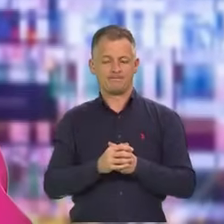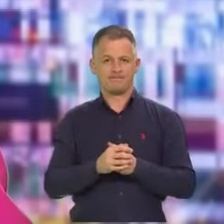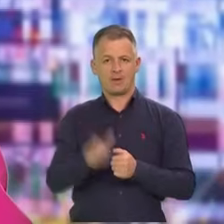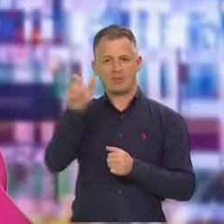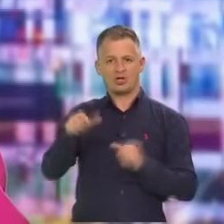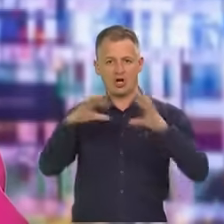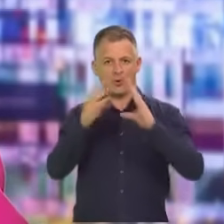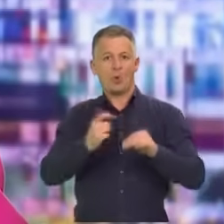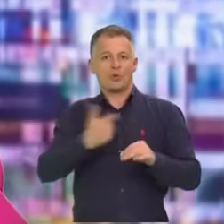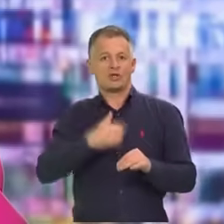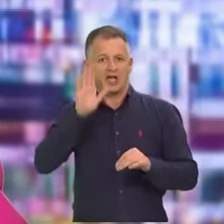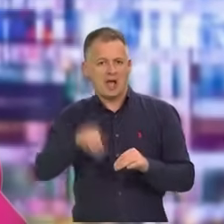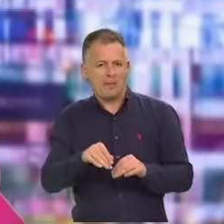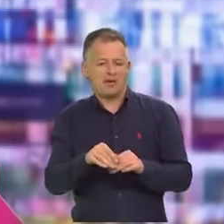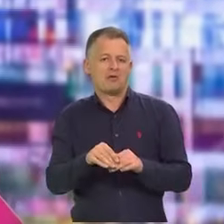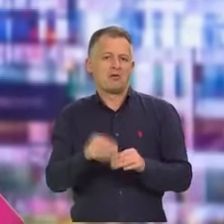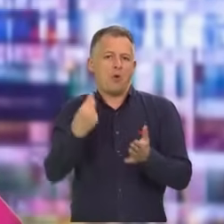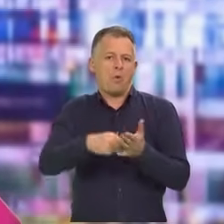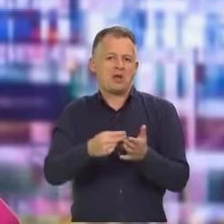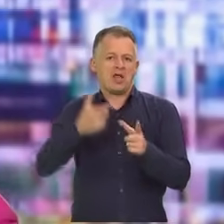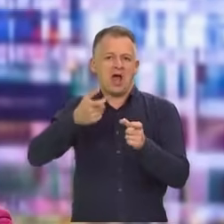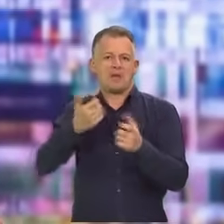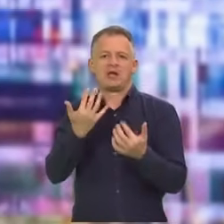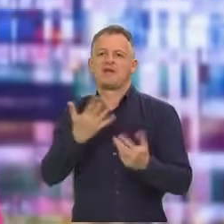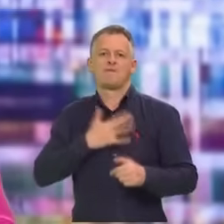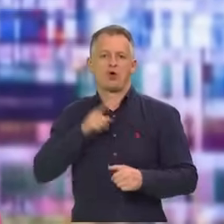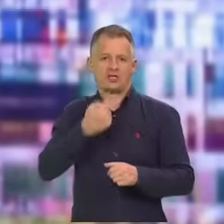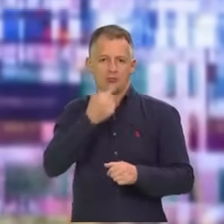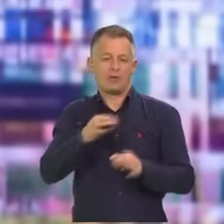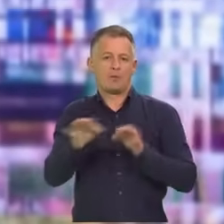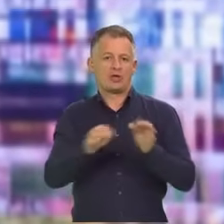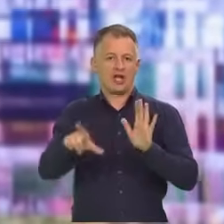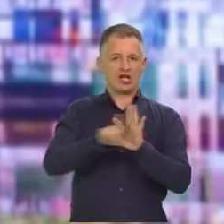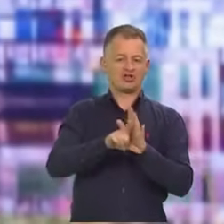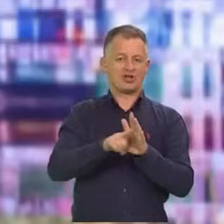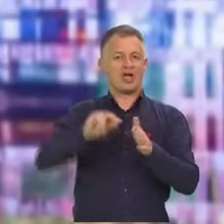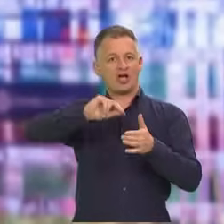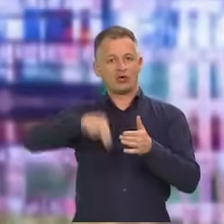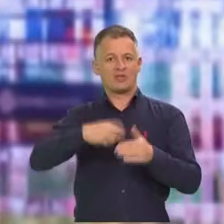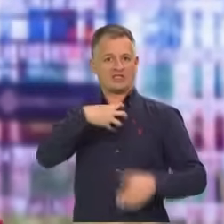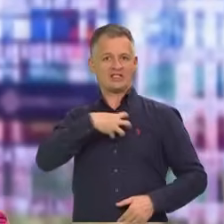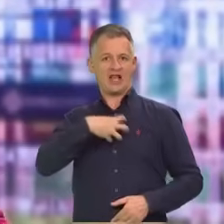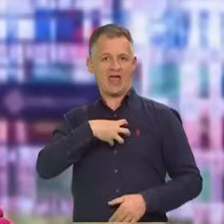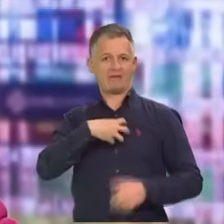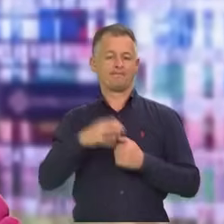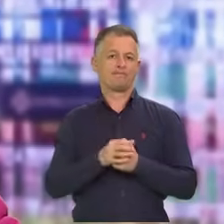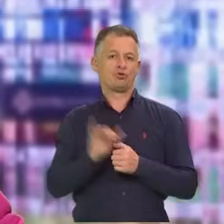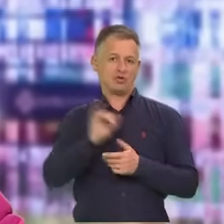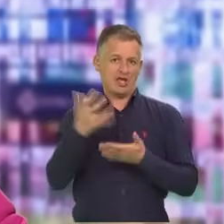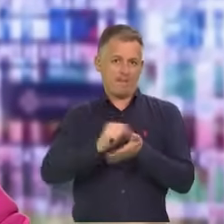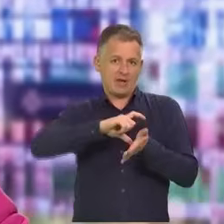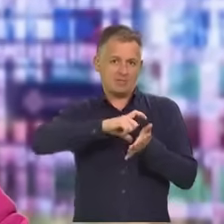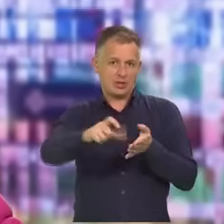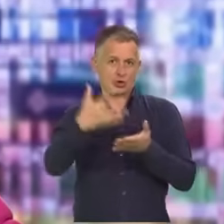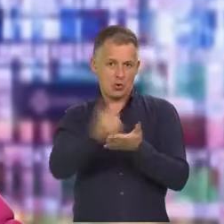Românii vor putea deține câte arme vor. Asta prevede un proiect de lege adoptat tacit de Senat. Cei care obțin permisul de portarmă își vor